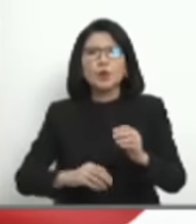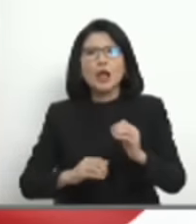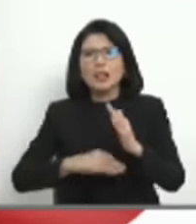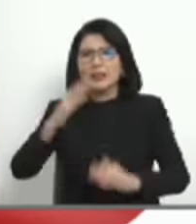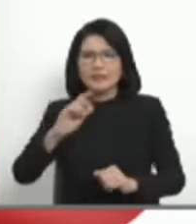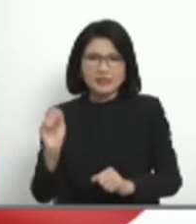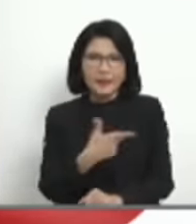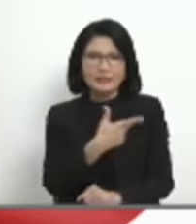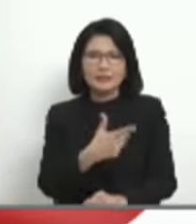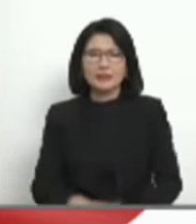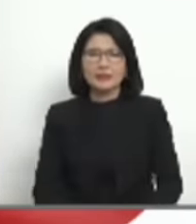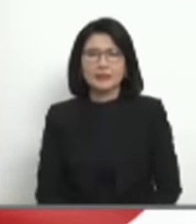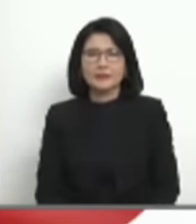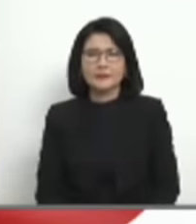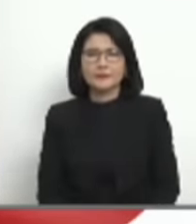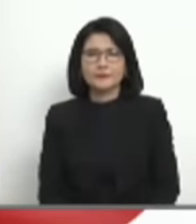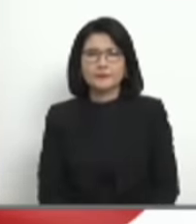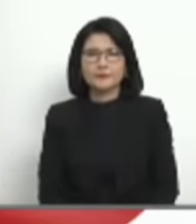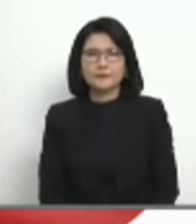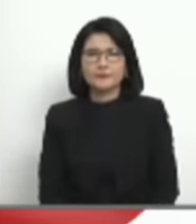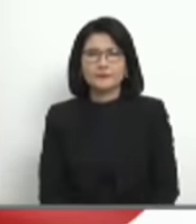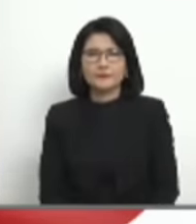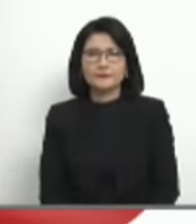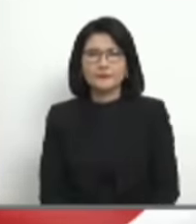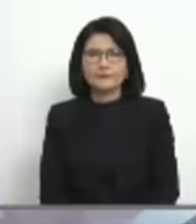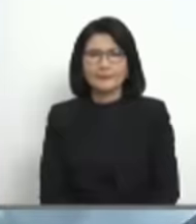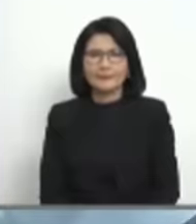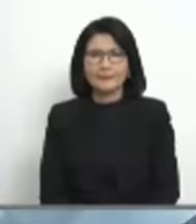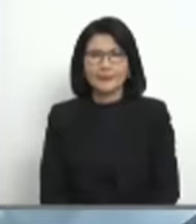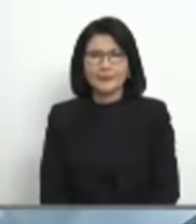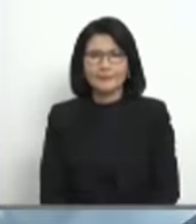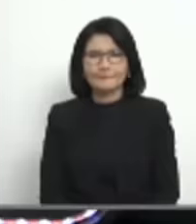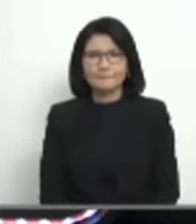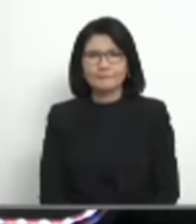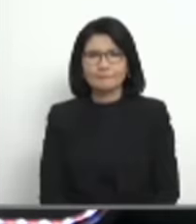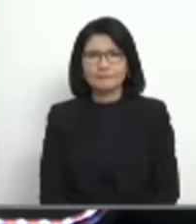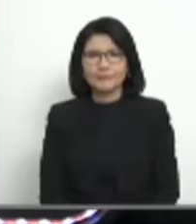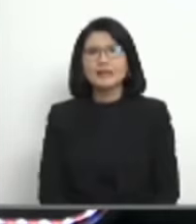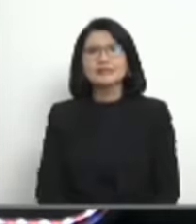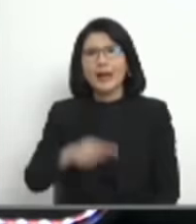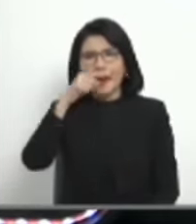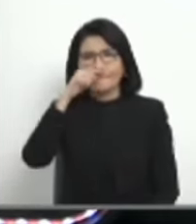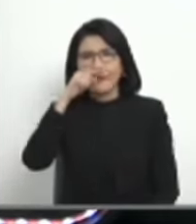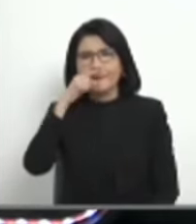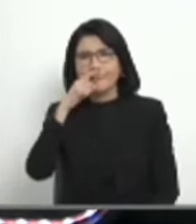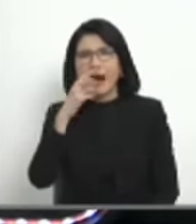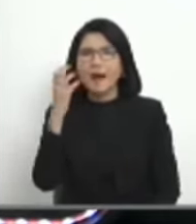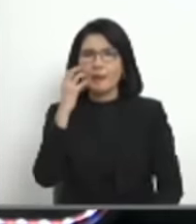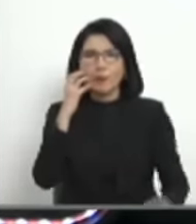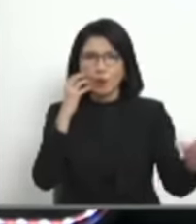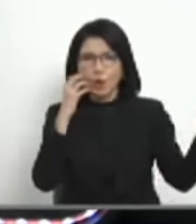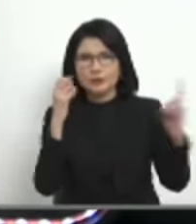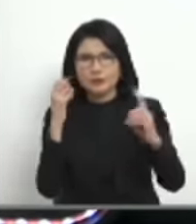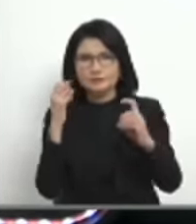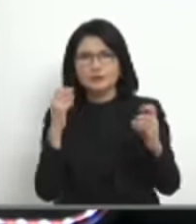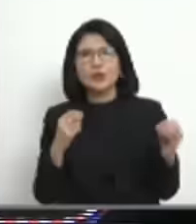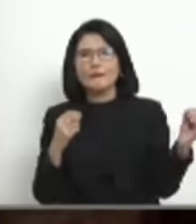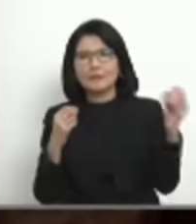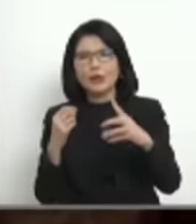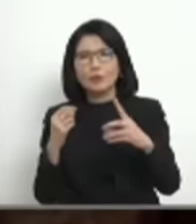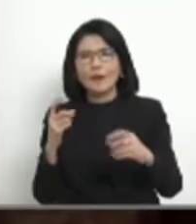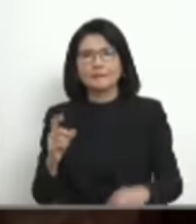Terima kasih kami persilakan kepada capres N2 Bapak Prabowo untuk menanggapi jawaban dari bapak Ganjar panowo waktu Bapak 1 menit